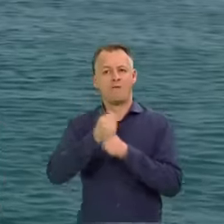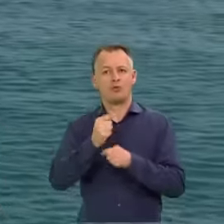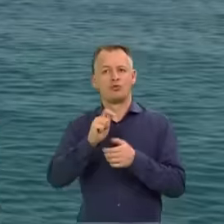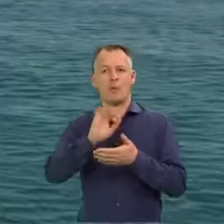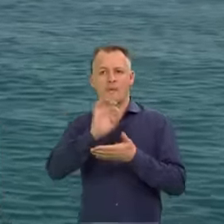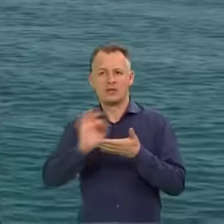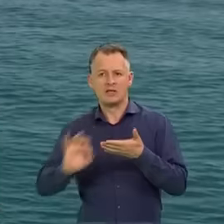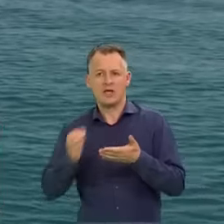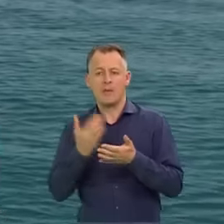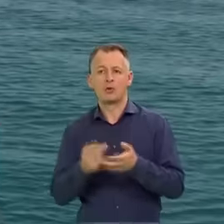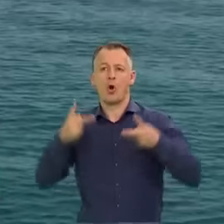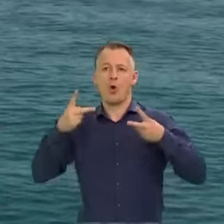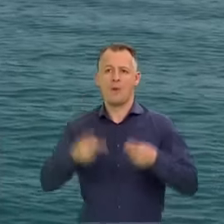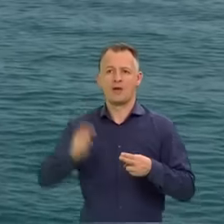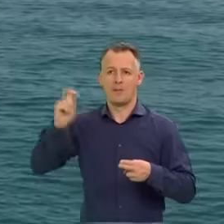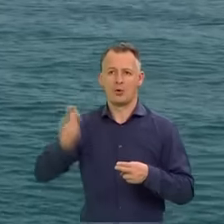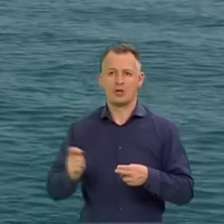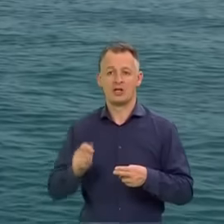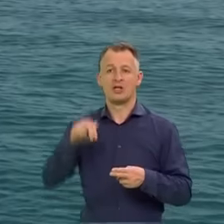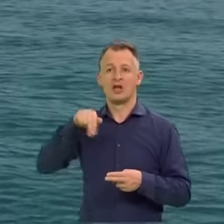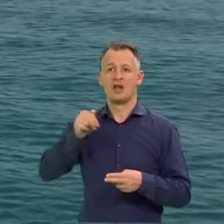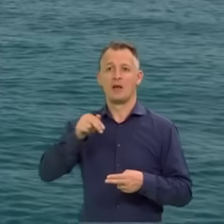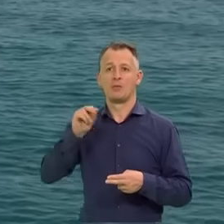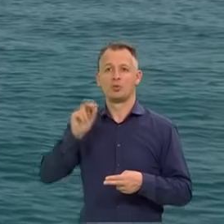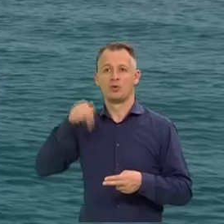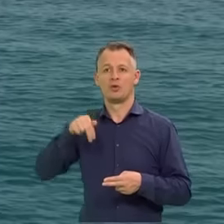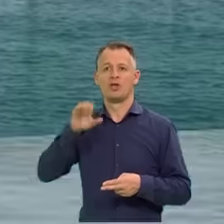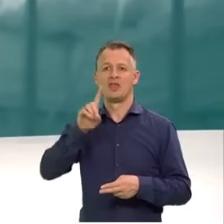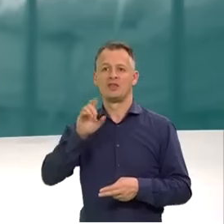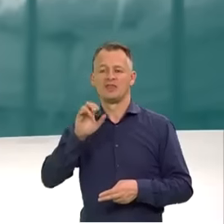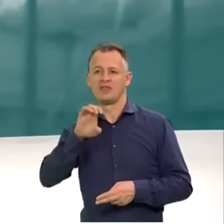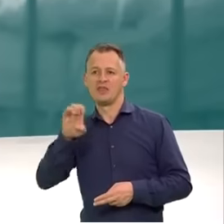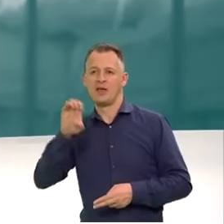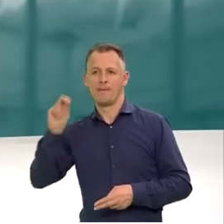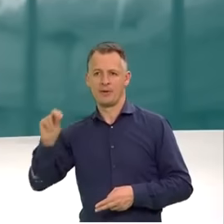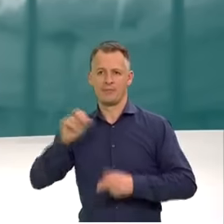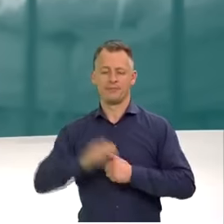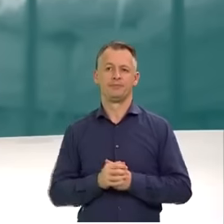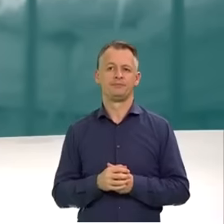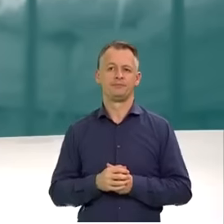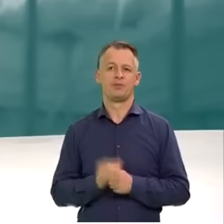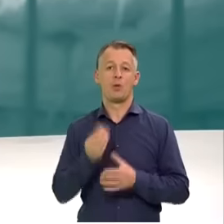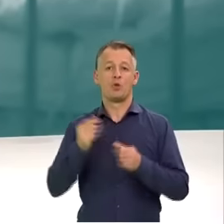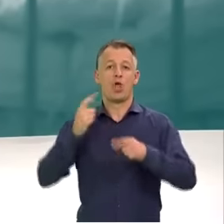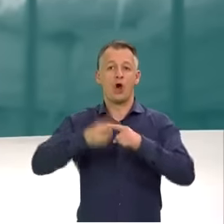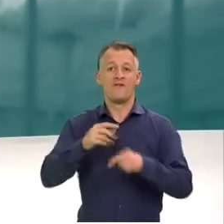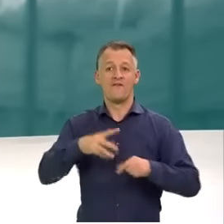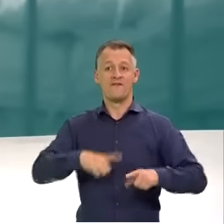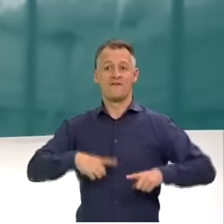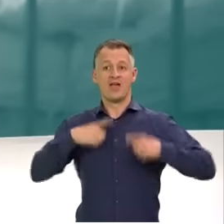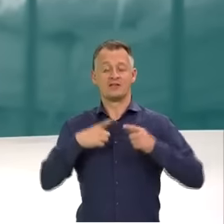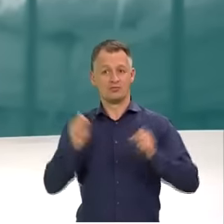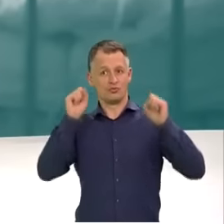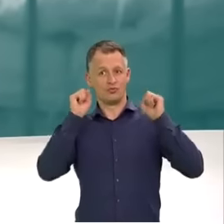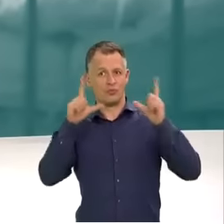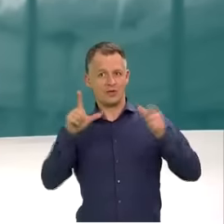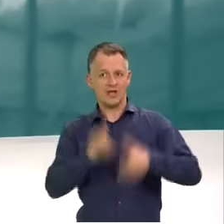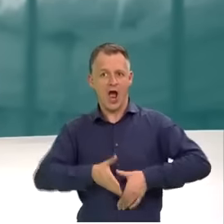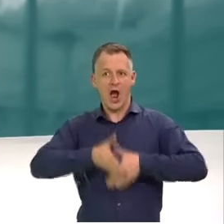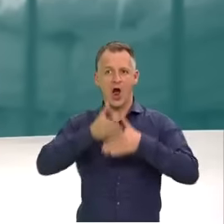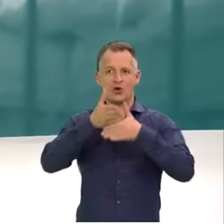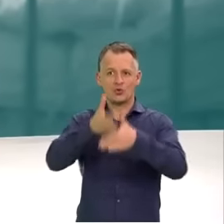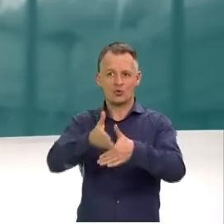pentru oprirea proiectului Neptun Deep. De multe ori viața este surprinzătoare, iar